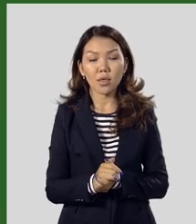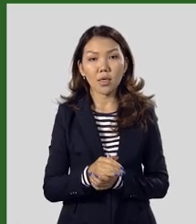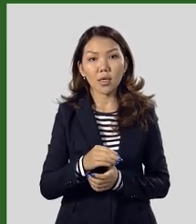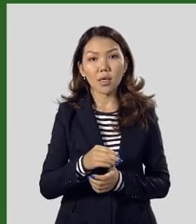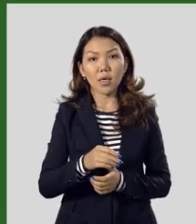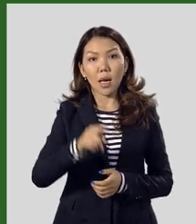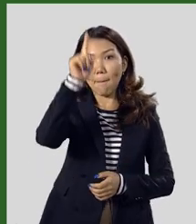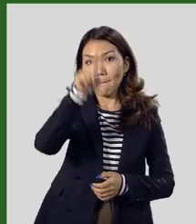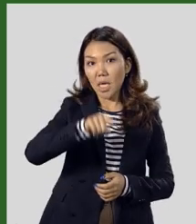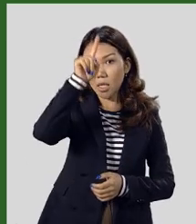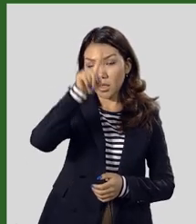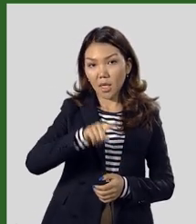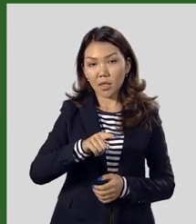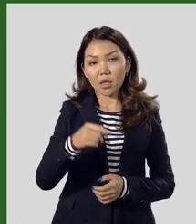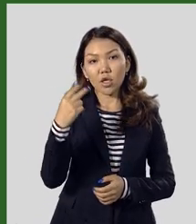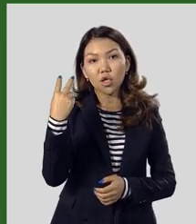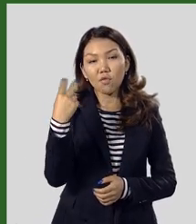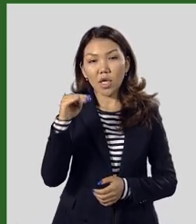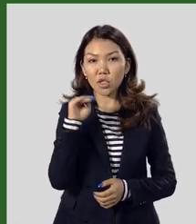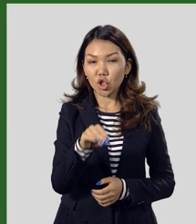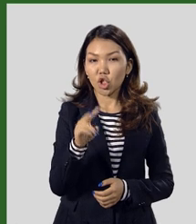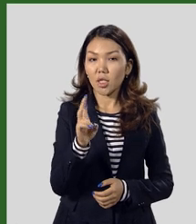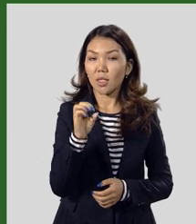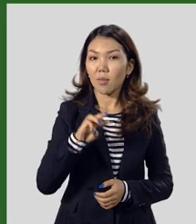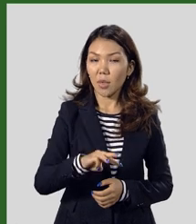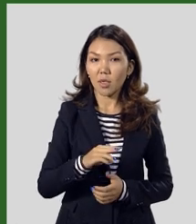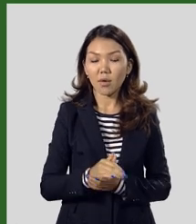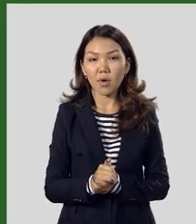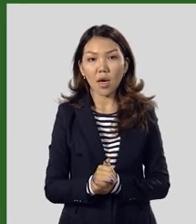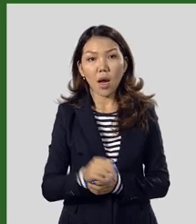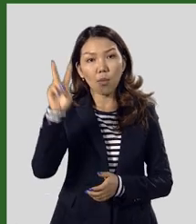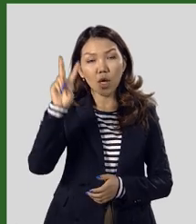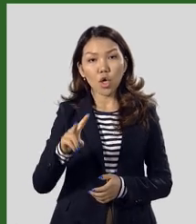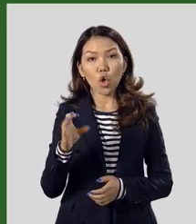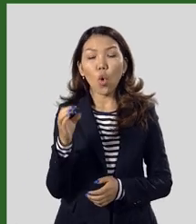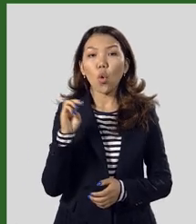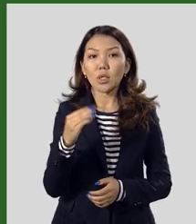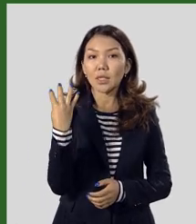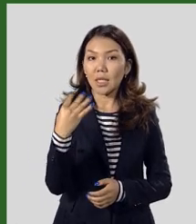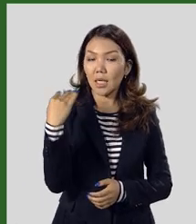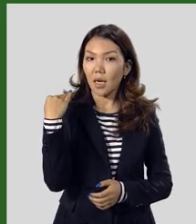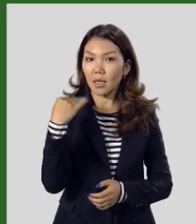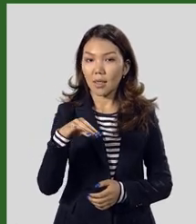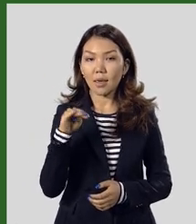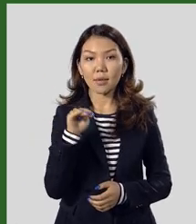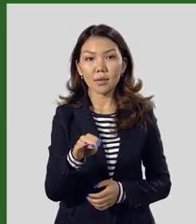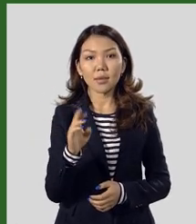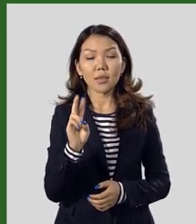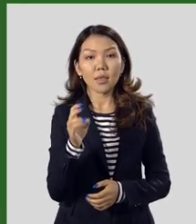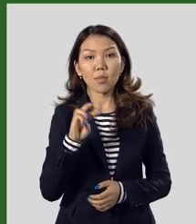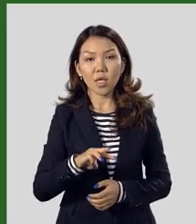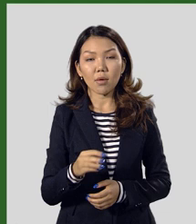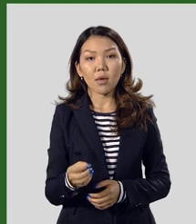Меридианы 20 тысяч километров, параллели от 40 тысяч километров. Какова длина